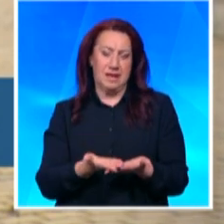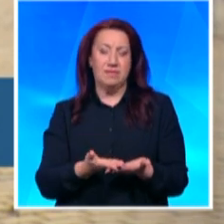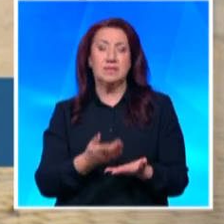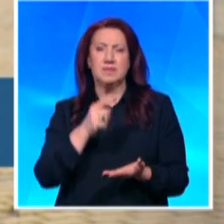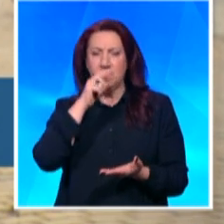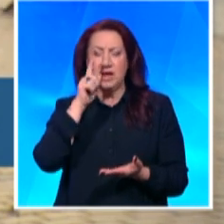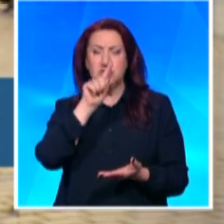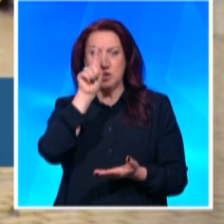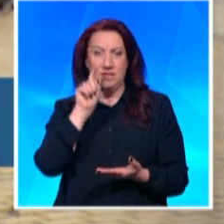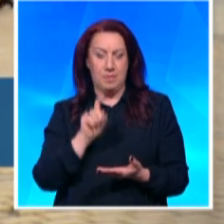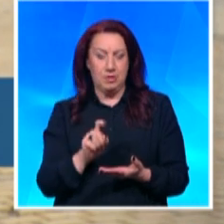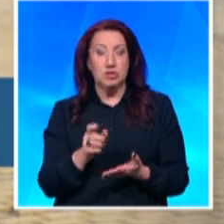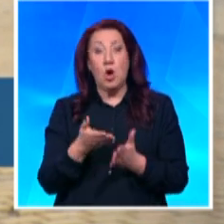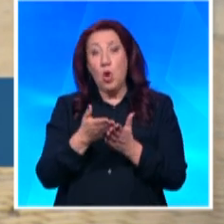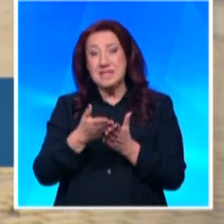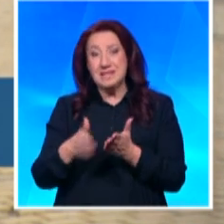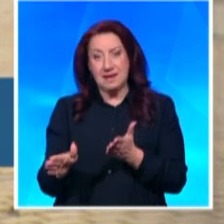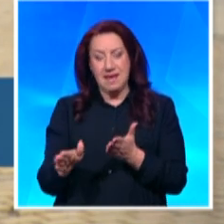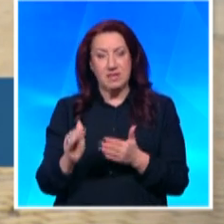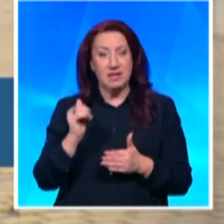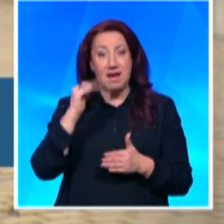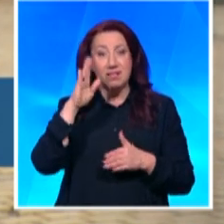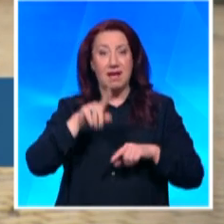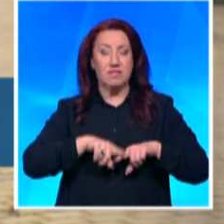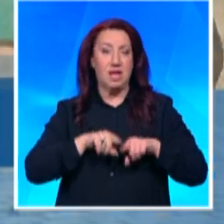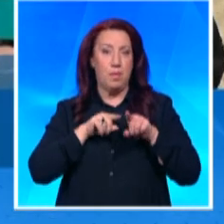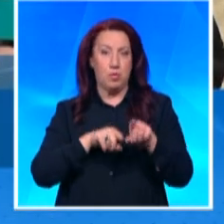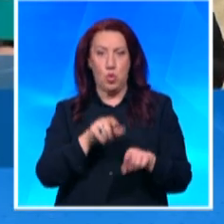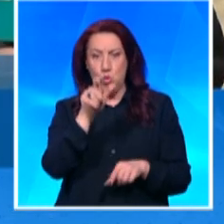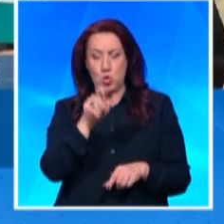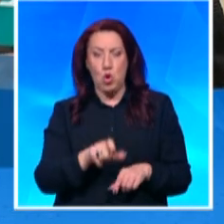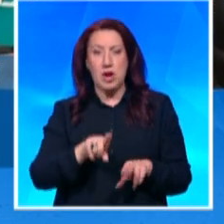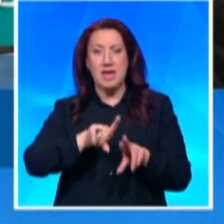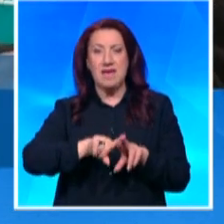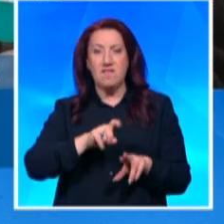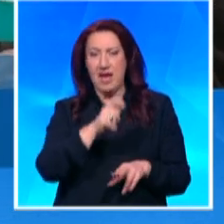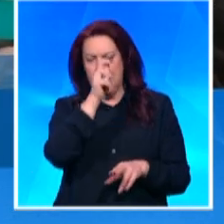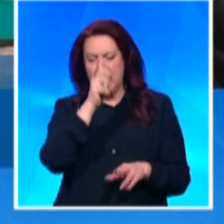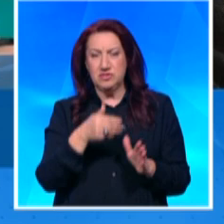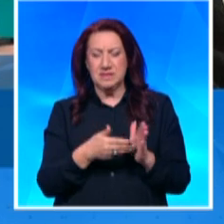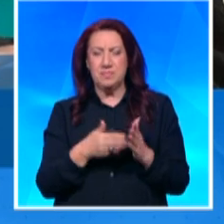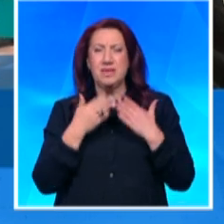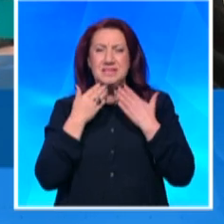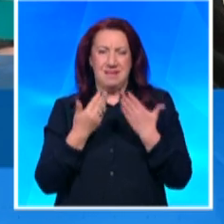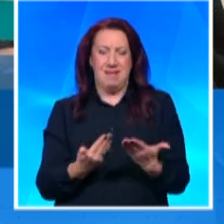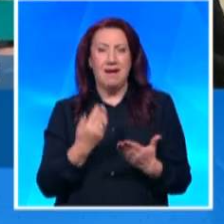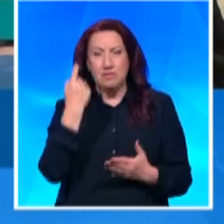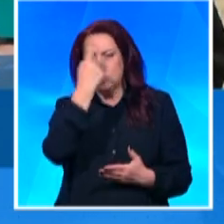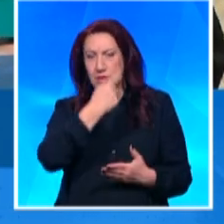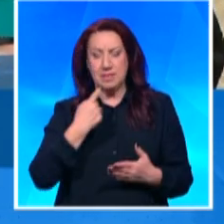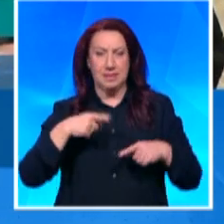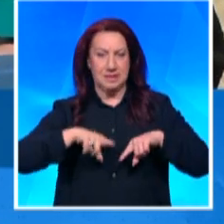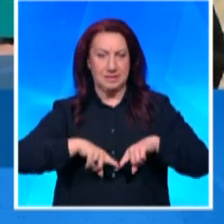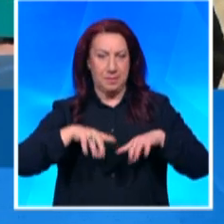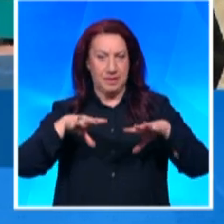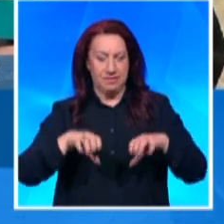прокурор Иван Гешев, цитирам, заради уронване на престижа на съдебната власт. Иначе днес тя всъщност проведе 4 срещи,